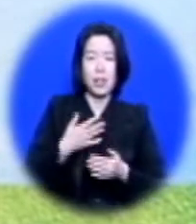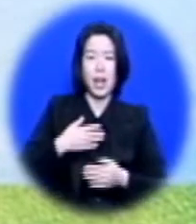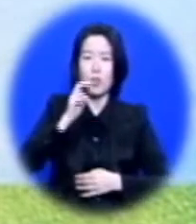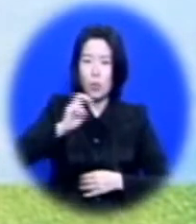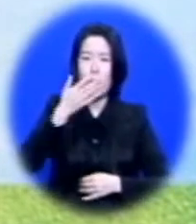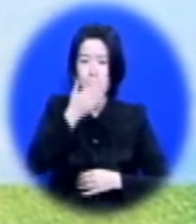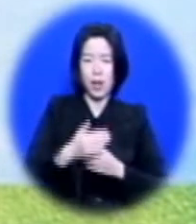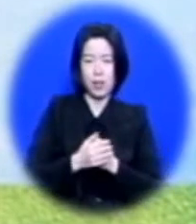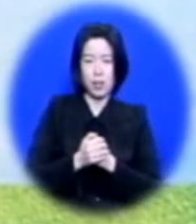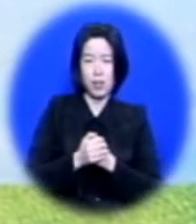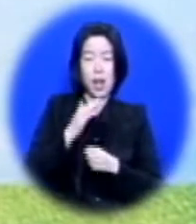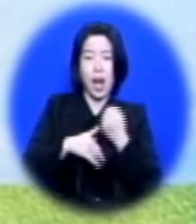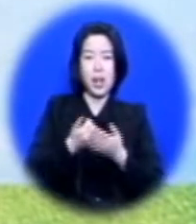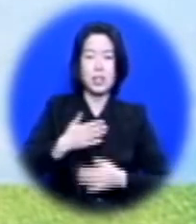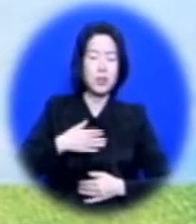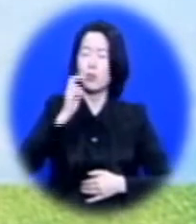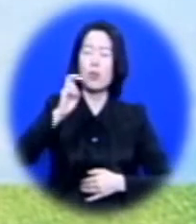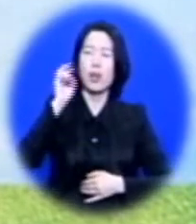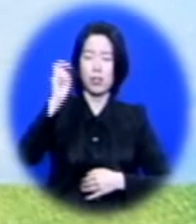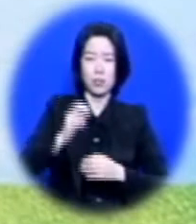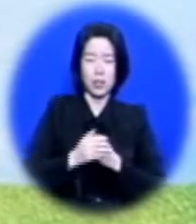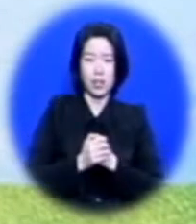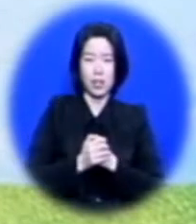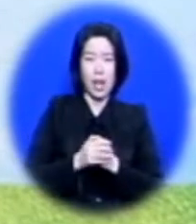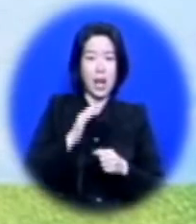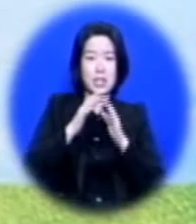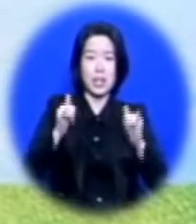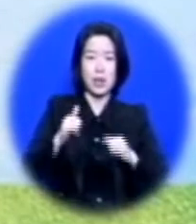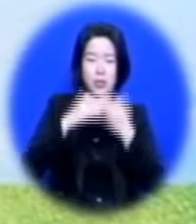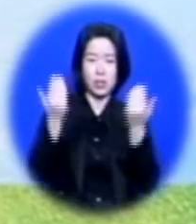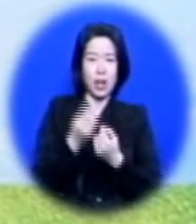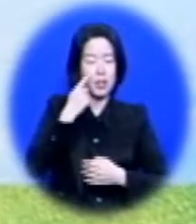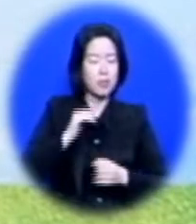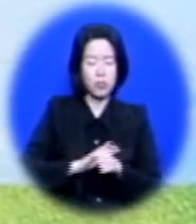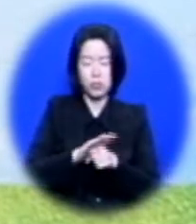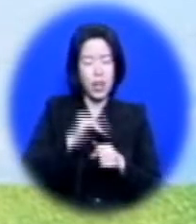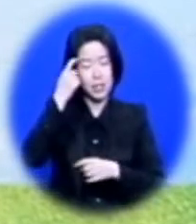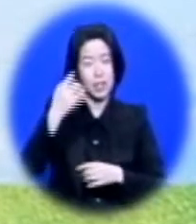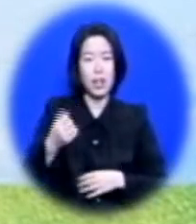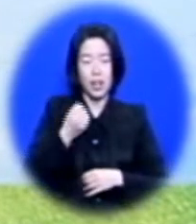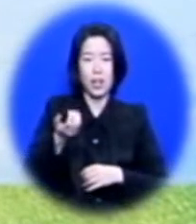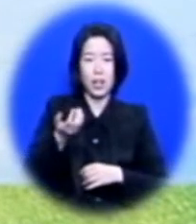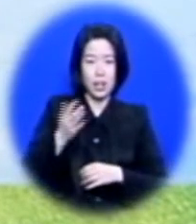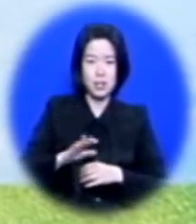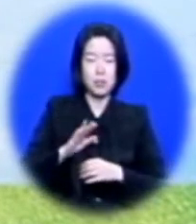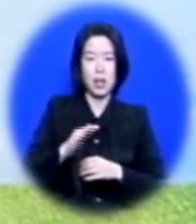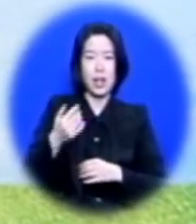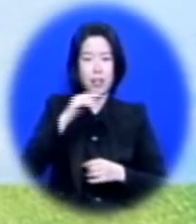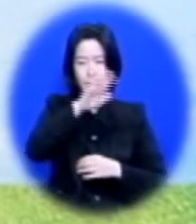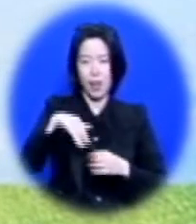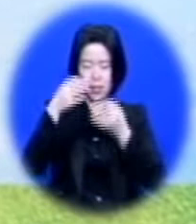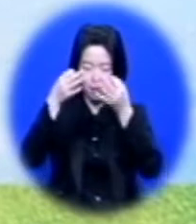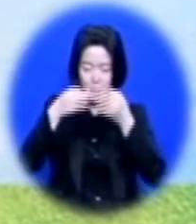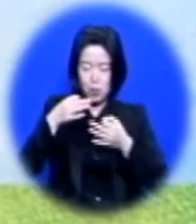것임 하나님 전 올해 할 겁니다 사람들은 다 나를 불쌍하게 생각 다 나를 비참하게 본